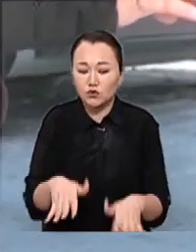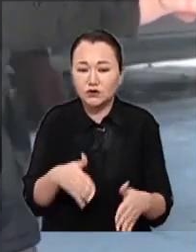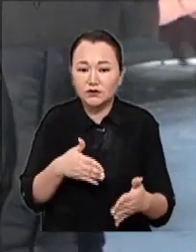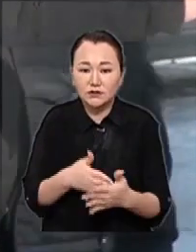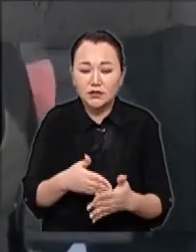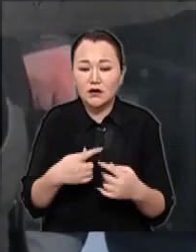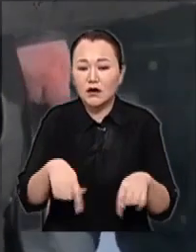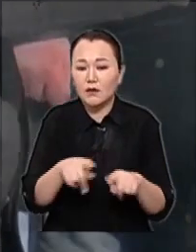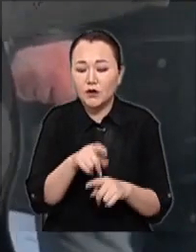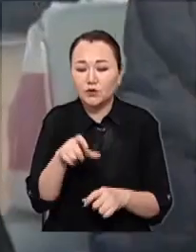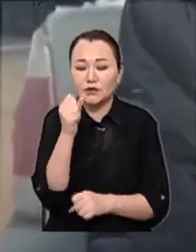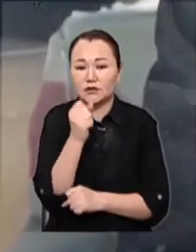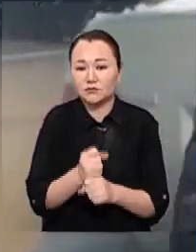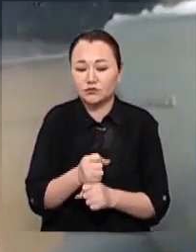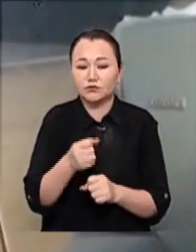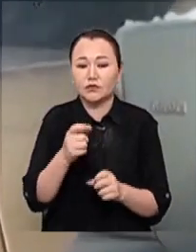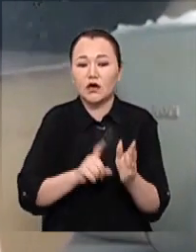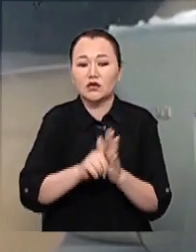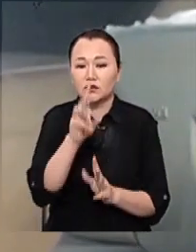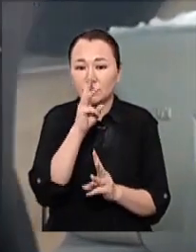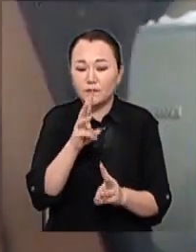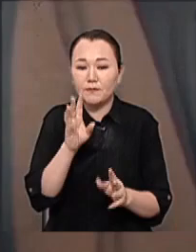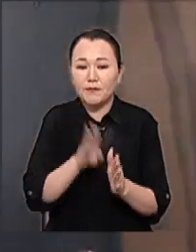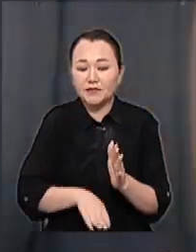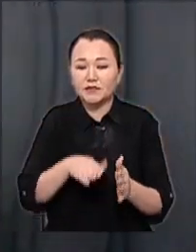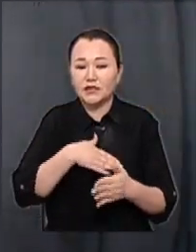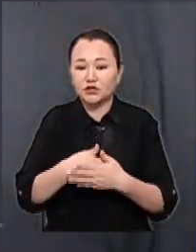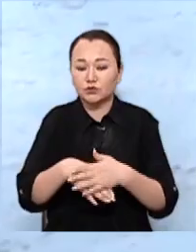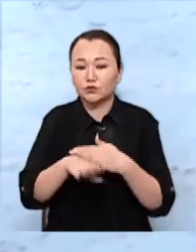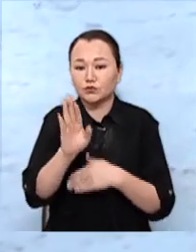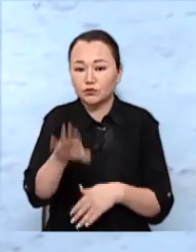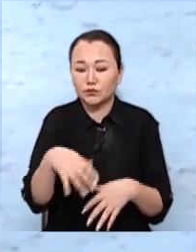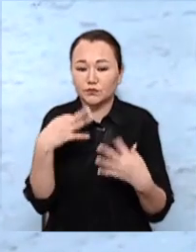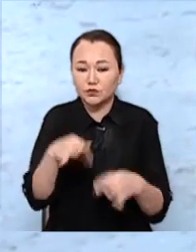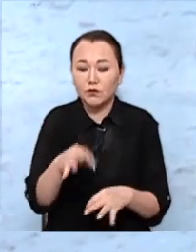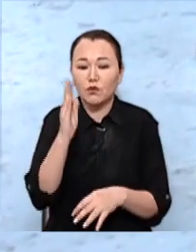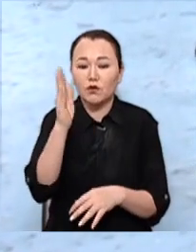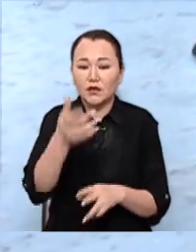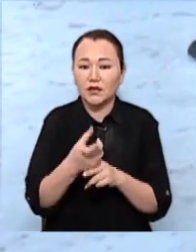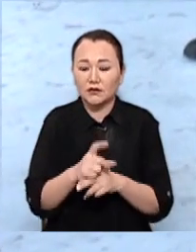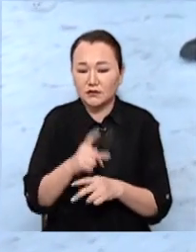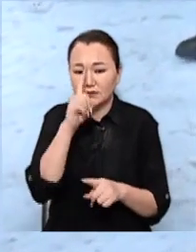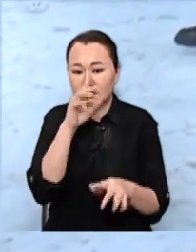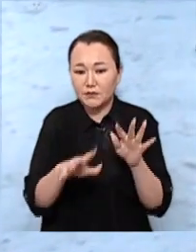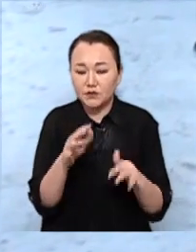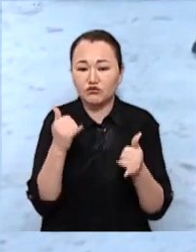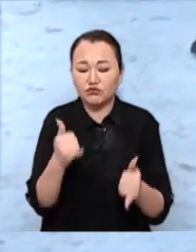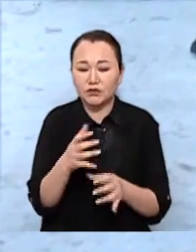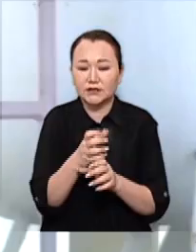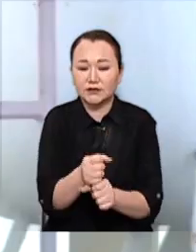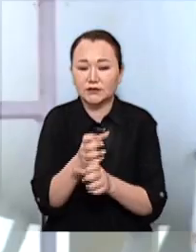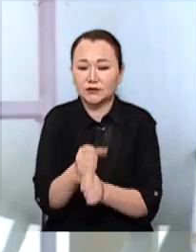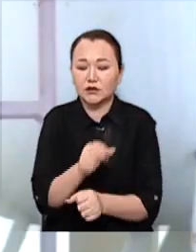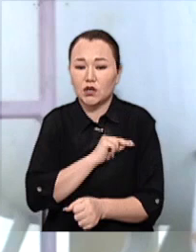тірелген компаниялар жұмысшыларын әуел баста ақысыз демалысқа жіберген. Бірақ бұл мәселенің болашағы бұлыңғыр болған соң бүгінде жаппай қысқартып